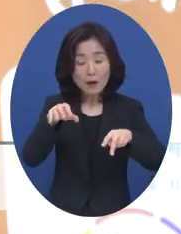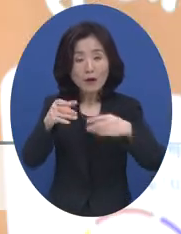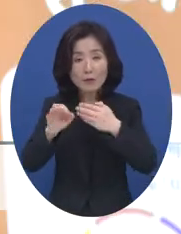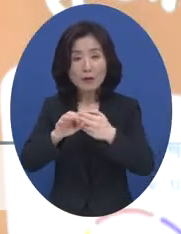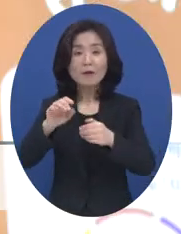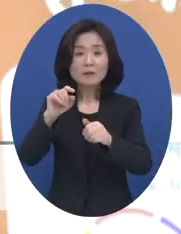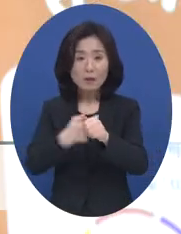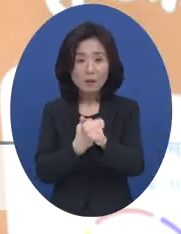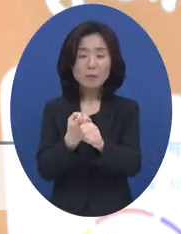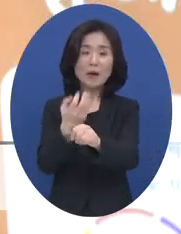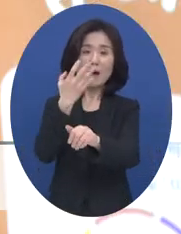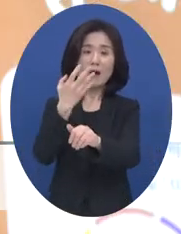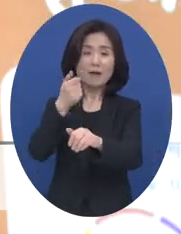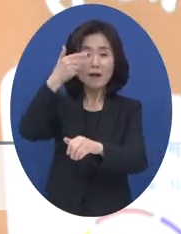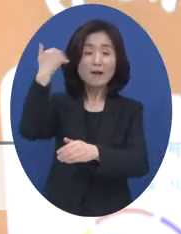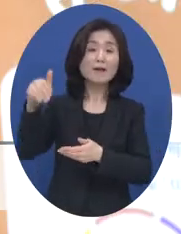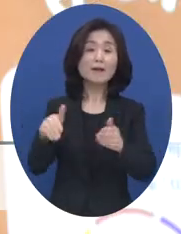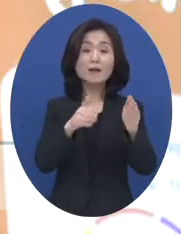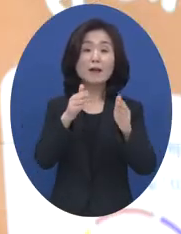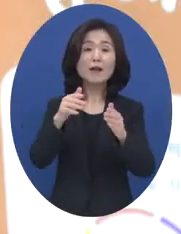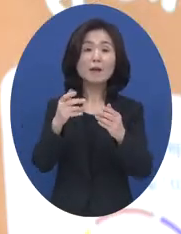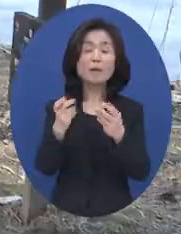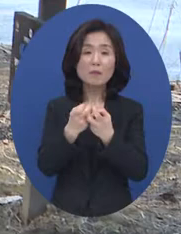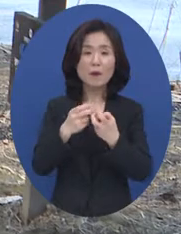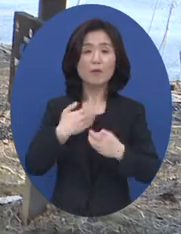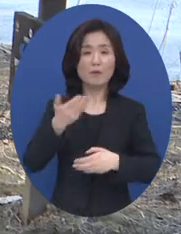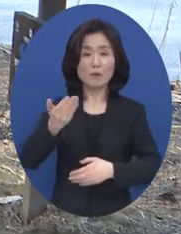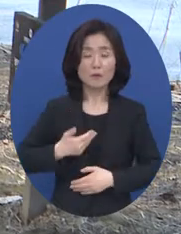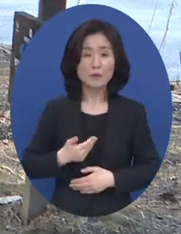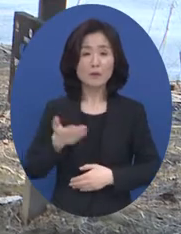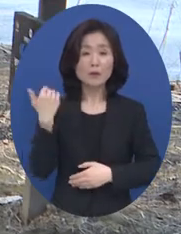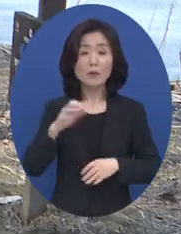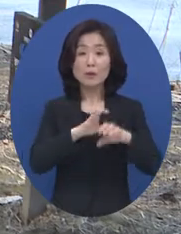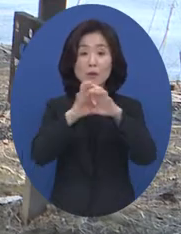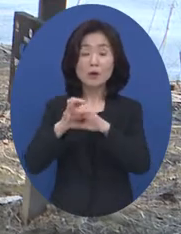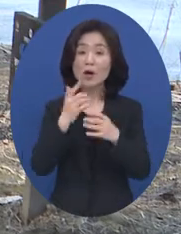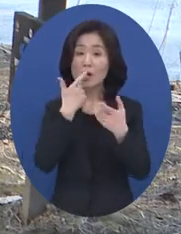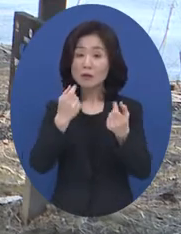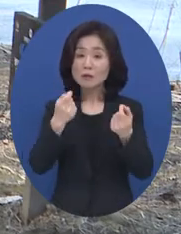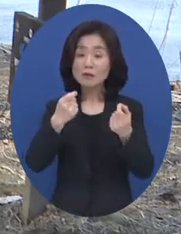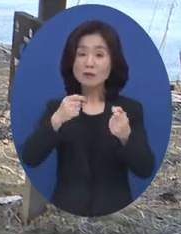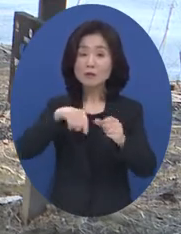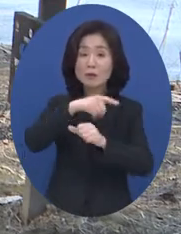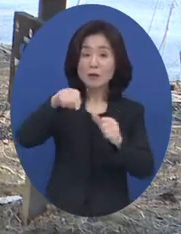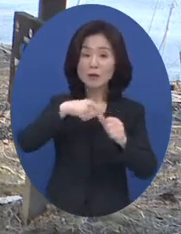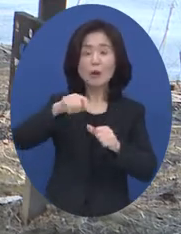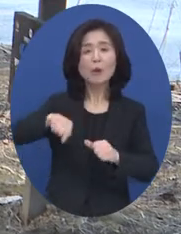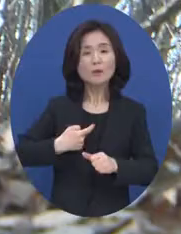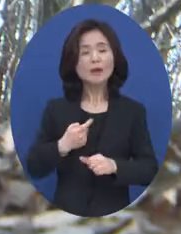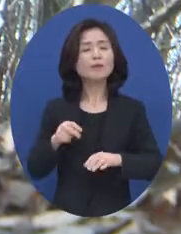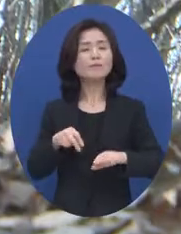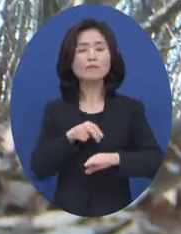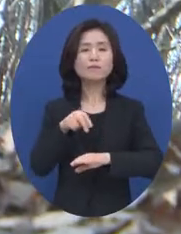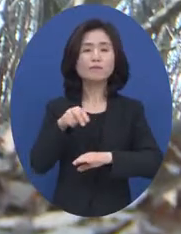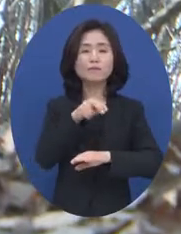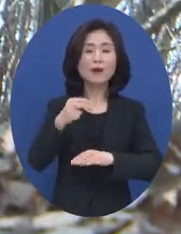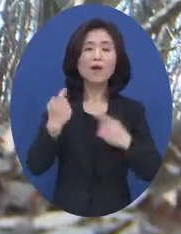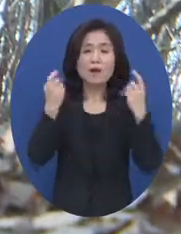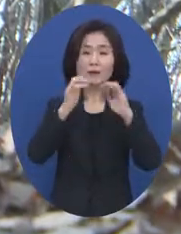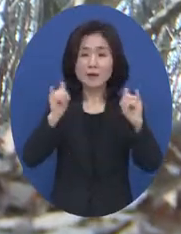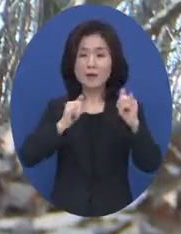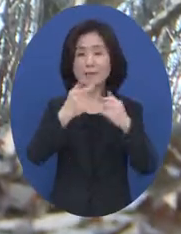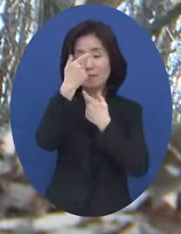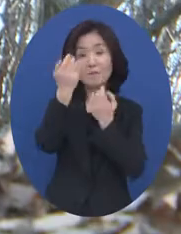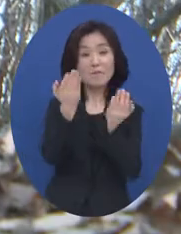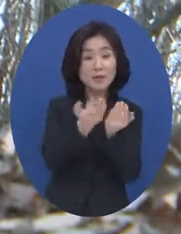뜨고 옛길 노선도 안내해줍니다. 특히 요즘 같은 코로나19 비대면 시대에 홀로 걷는